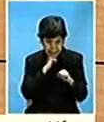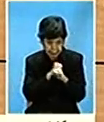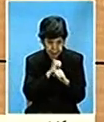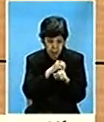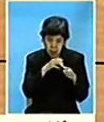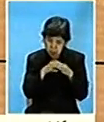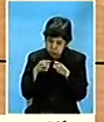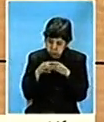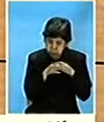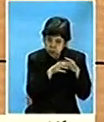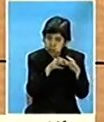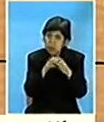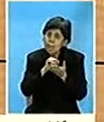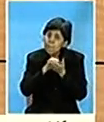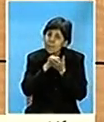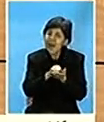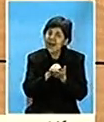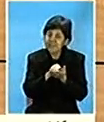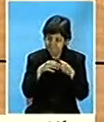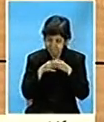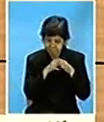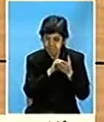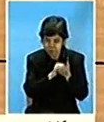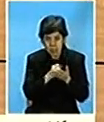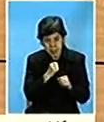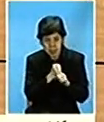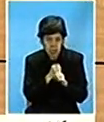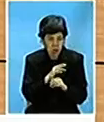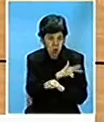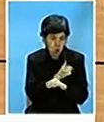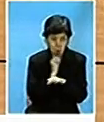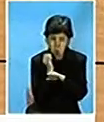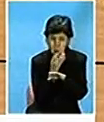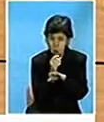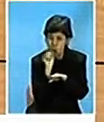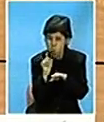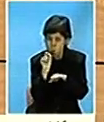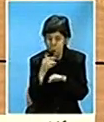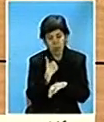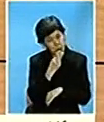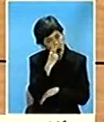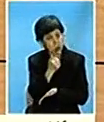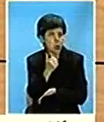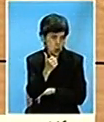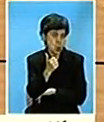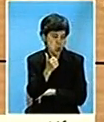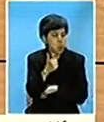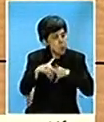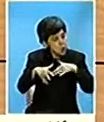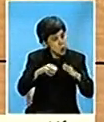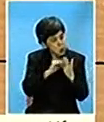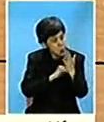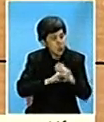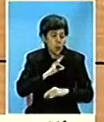วยบริการรักษาฉุกเฉินเป็นสิ่งที่ดีมากสำหรับประชาชนทั่วประเ